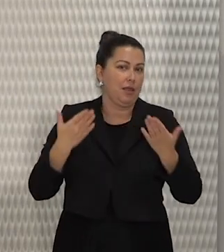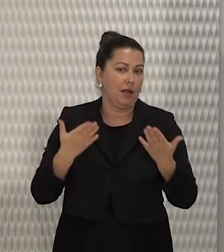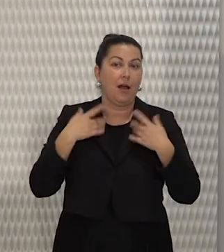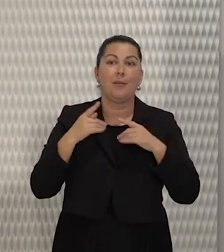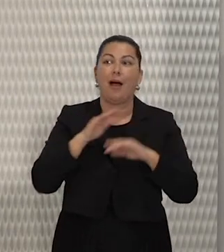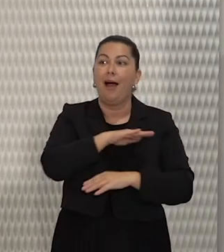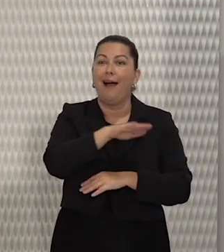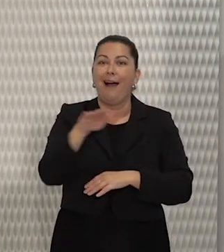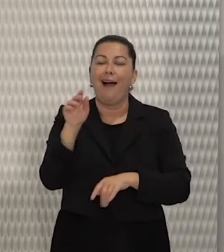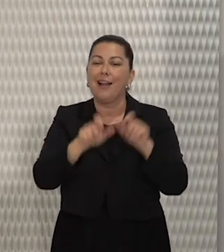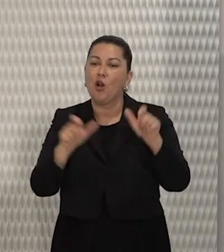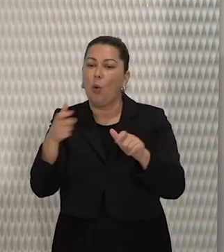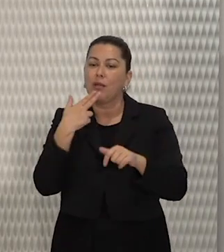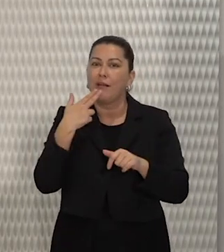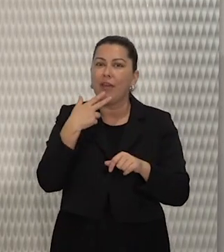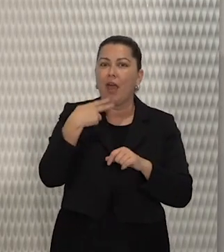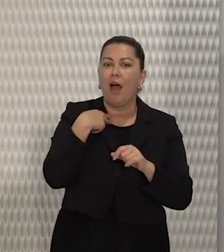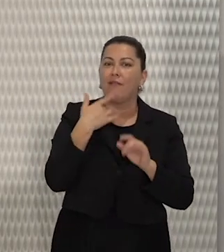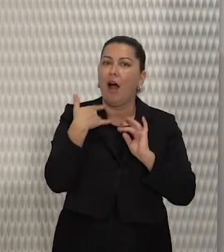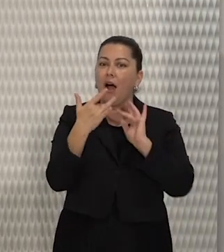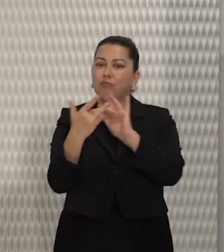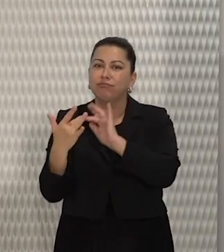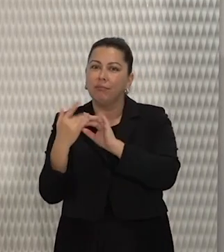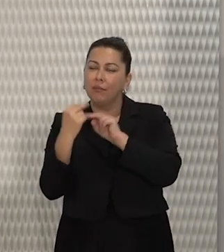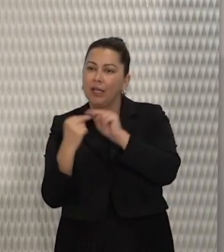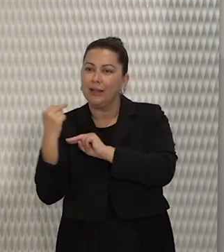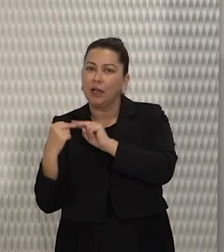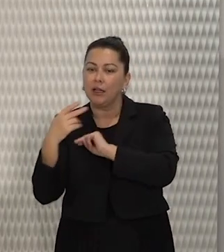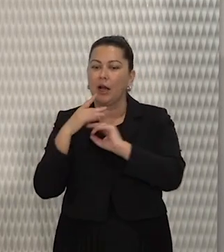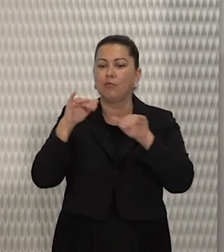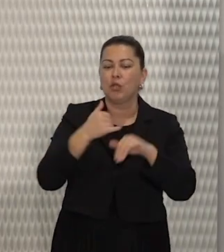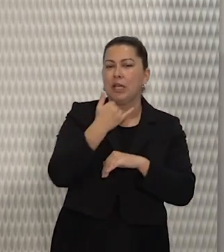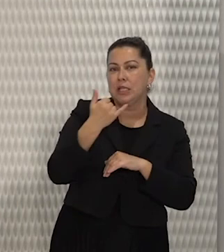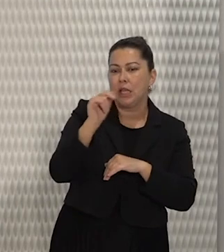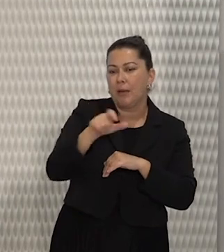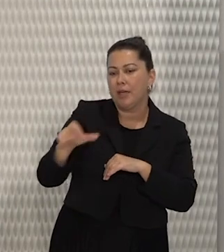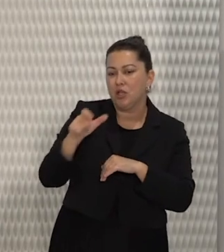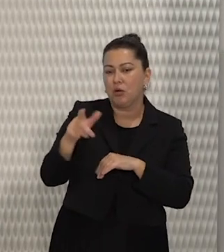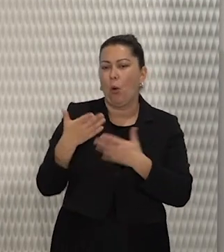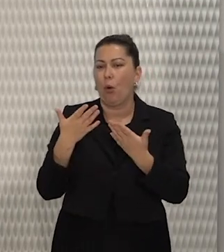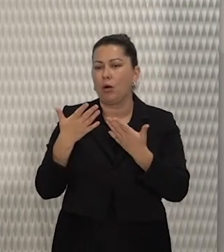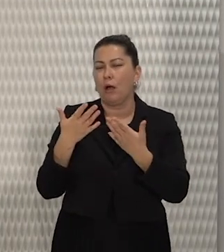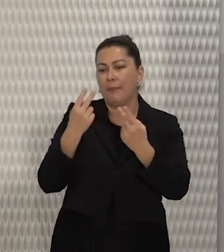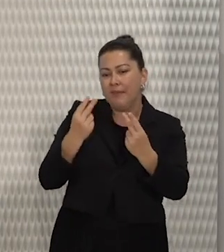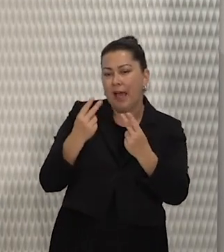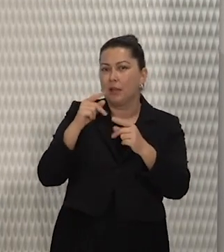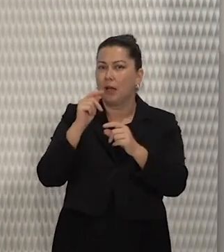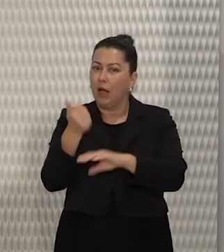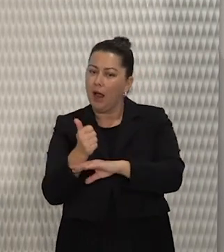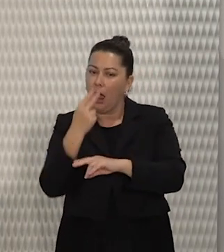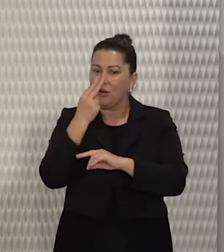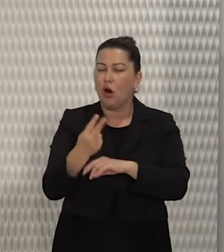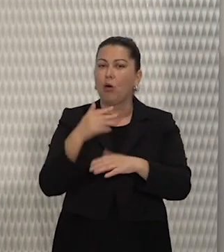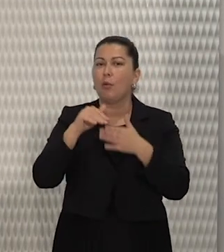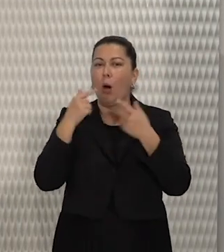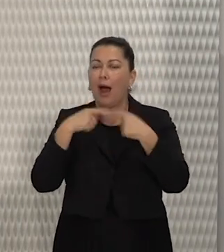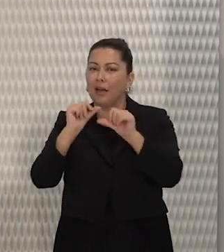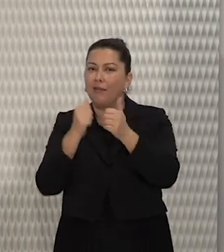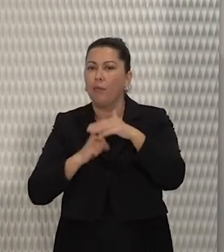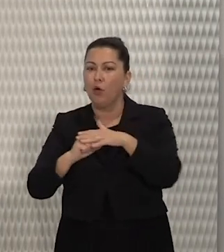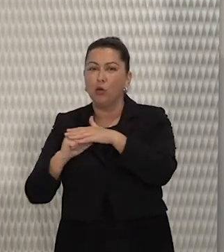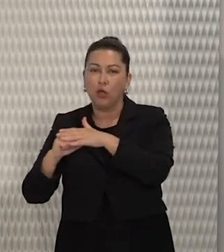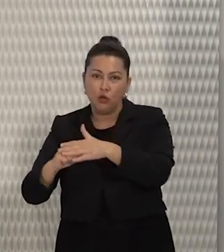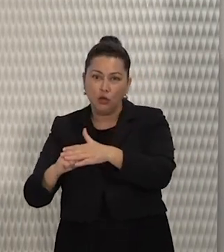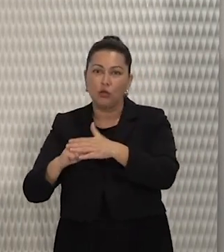Aber alle Leute, die ich einfach so kennengelernt habe, jeder Grad der Behinderung muss bewertet werden, braucht eine andere Art der Unterstützung. Aber die Menschen mit